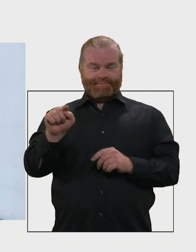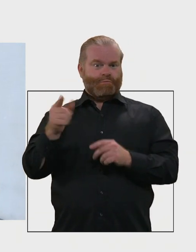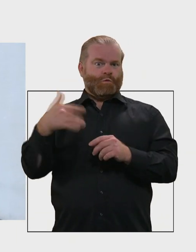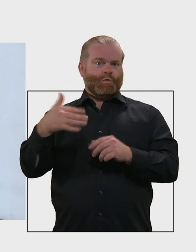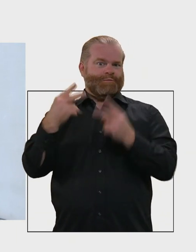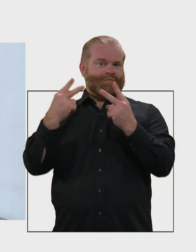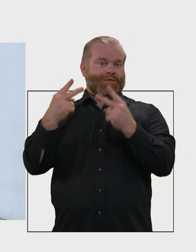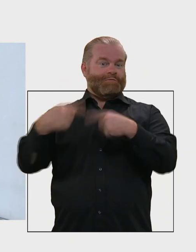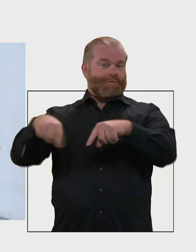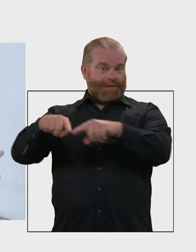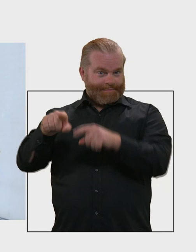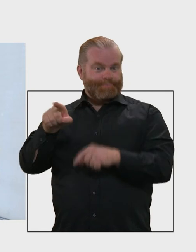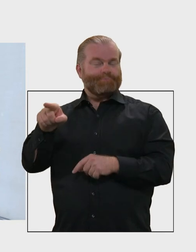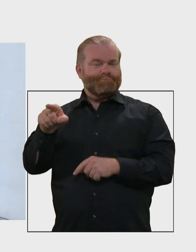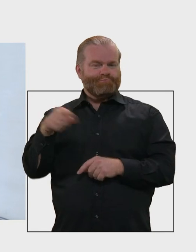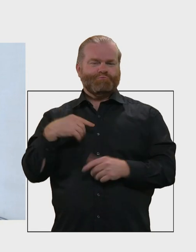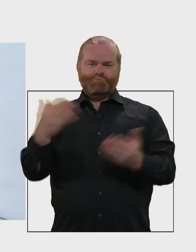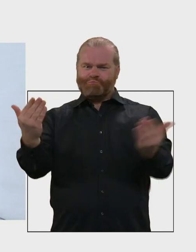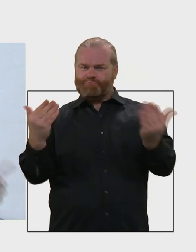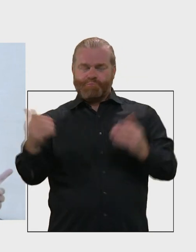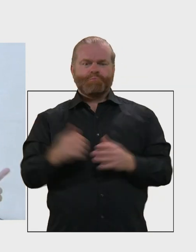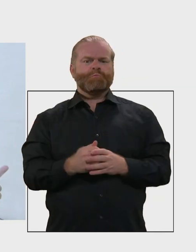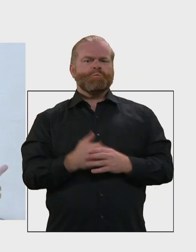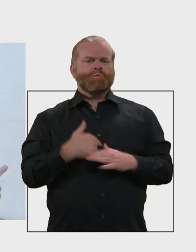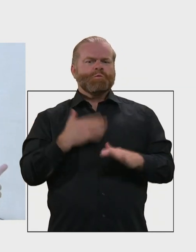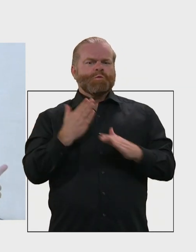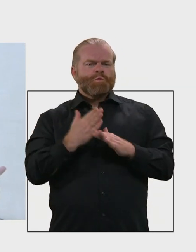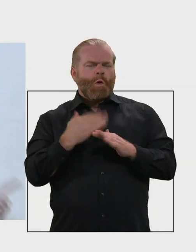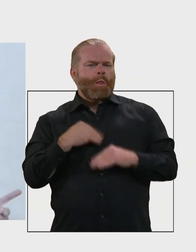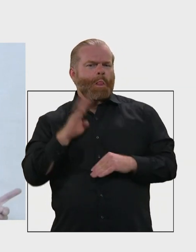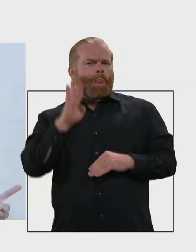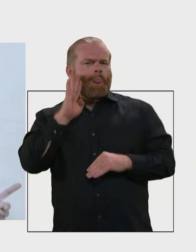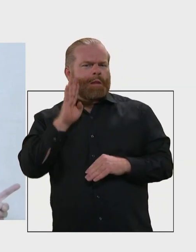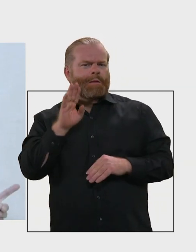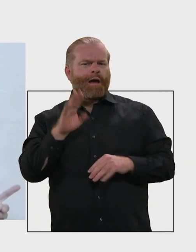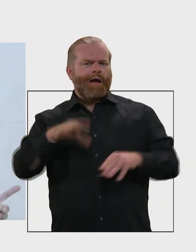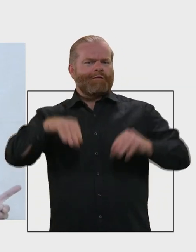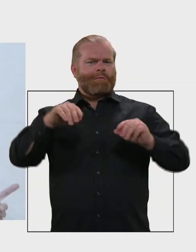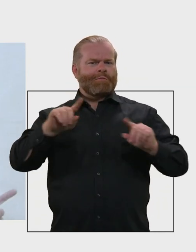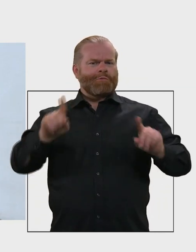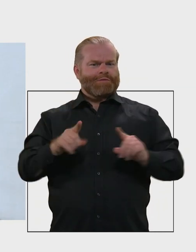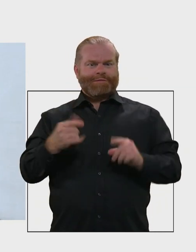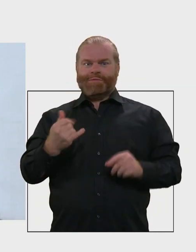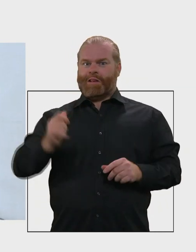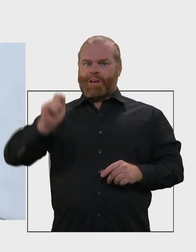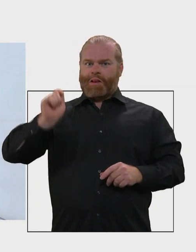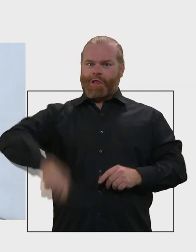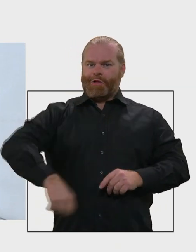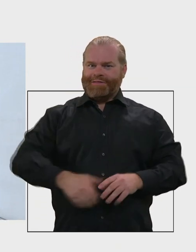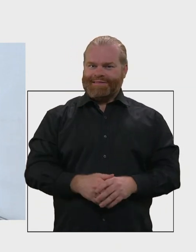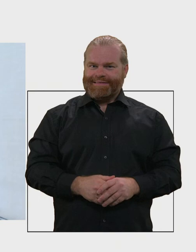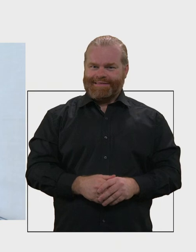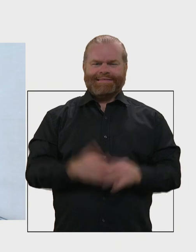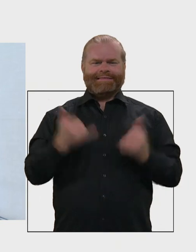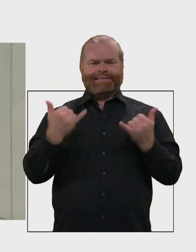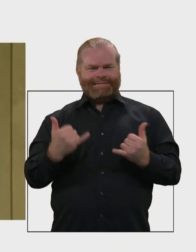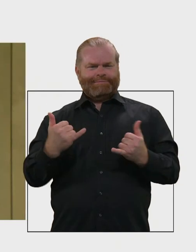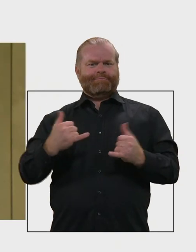ein bisschen Musik. Jetzt geht's los. Schalten wir nach innen. Vielen Dank, dass Sie dabei sind.